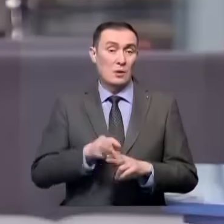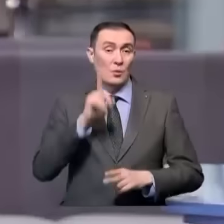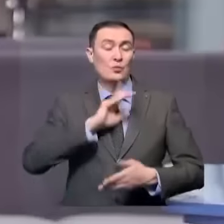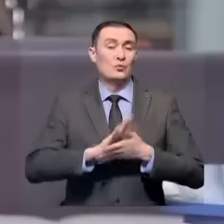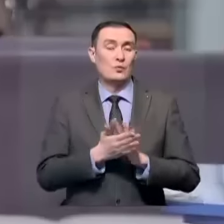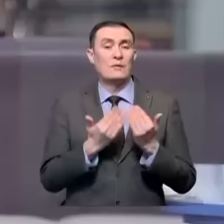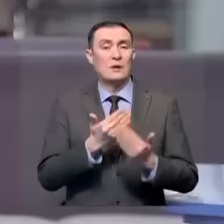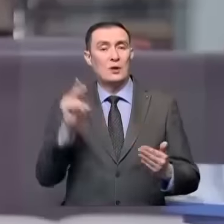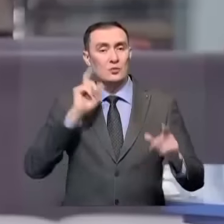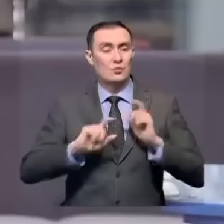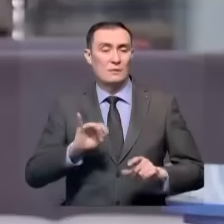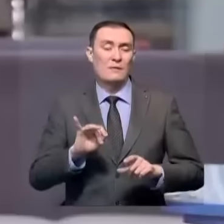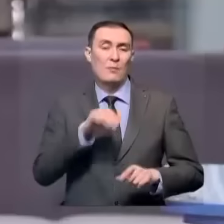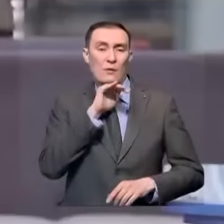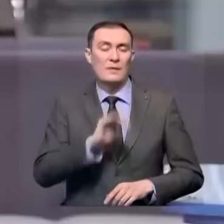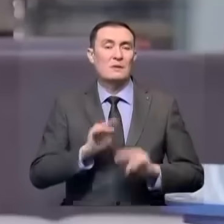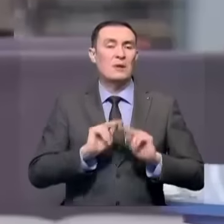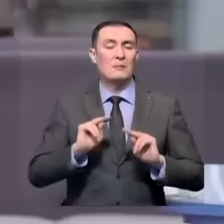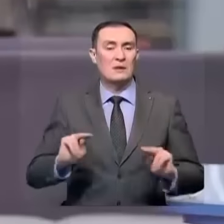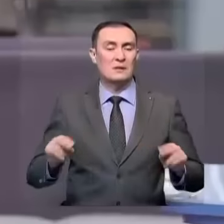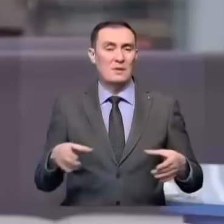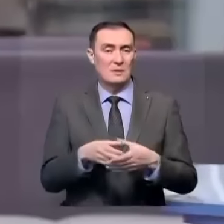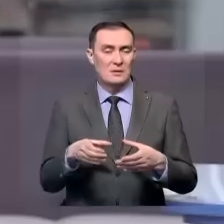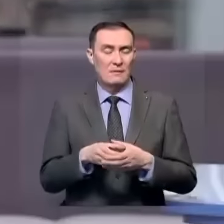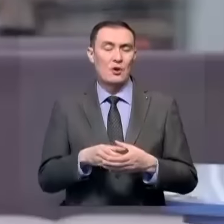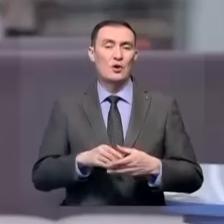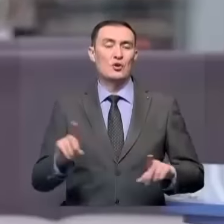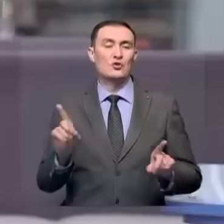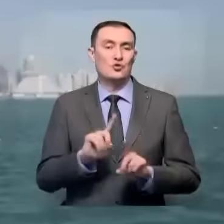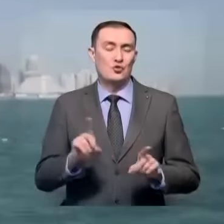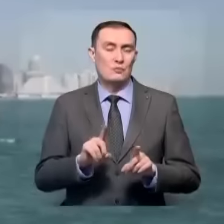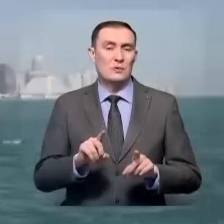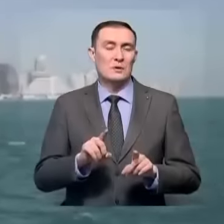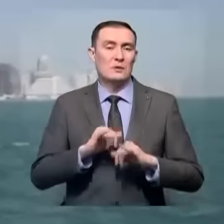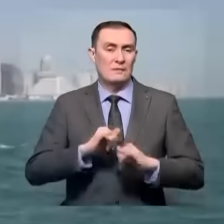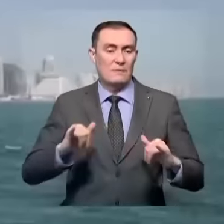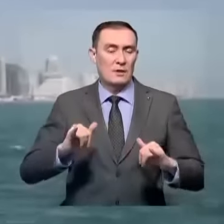для студентов и для профессорско-преподавательского состава для того, чтобы делать науку.